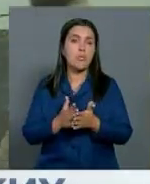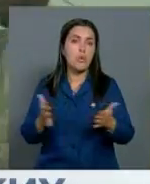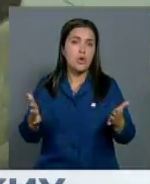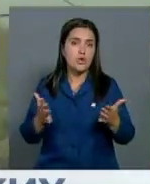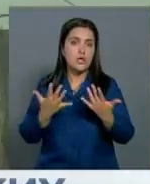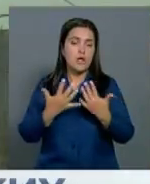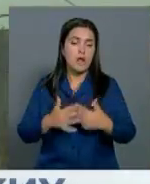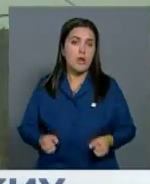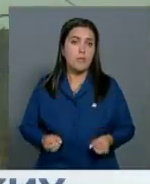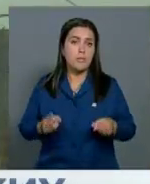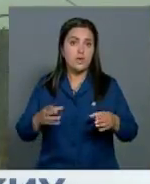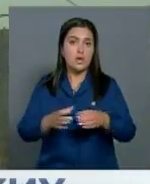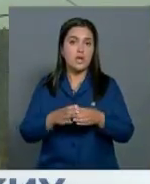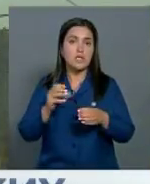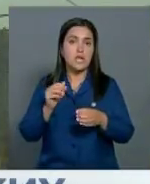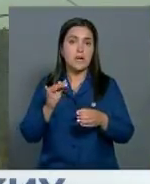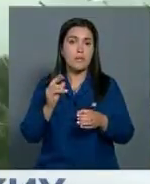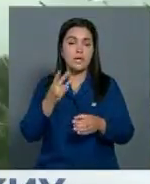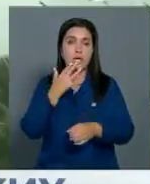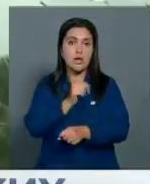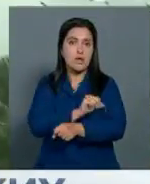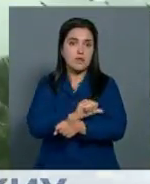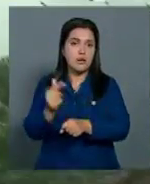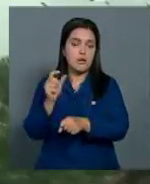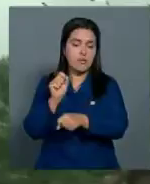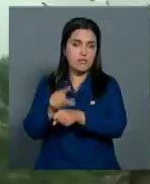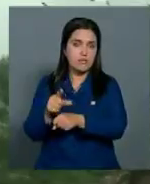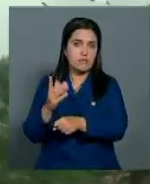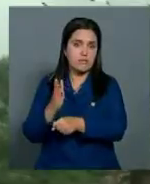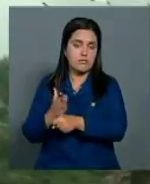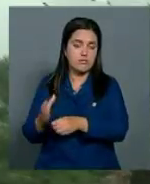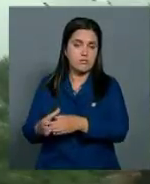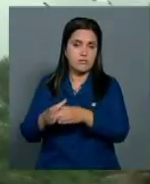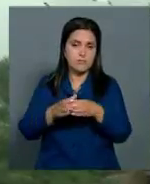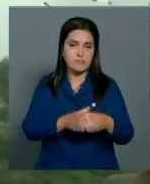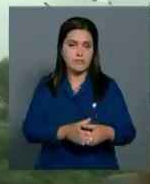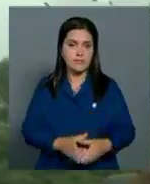большое количество боевиков движения «Талибана» и иностранных наемников.